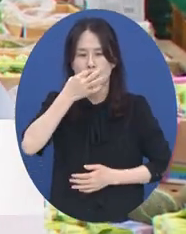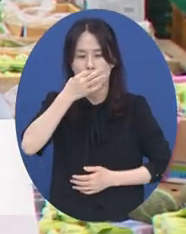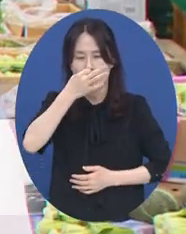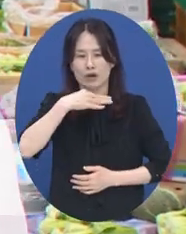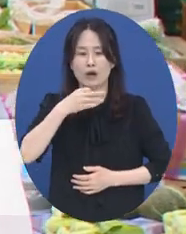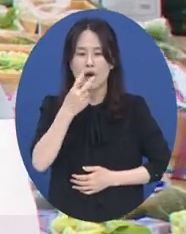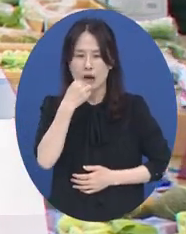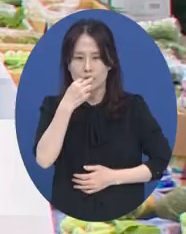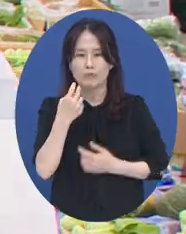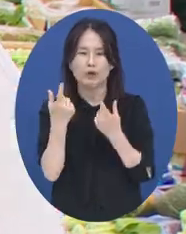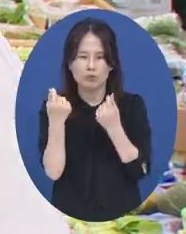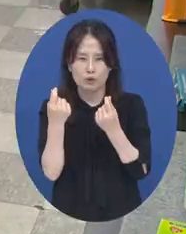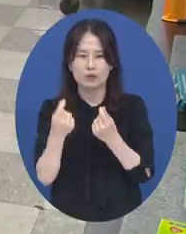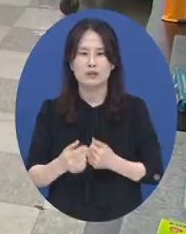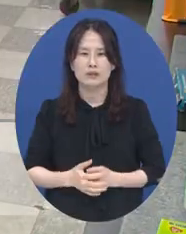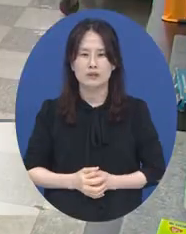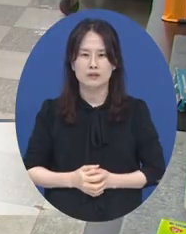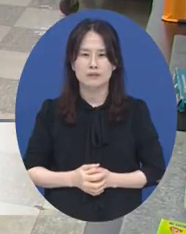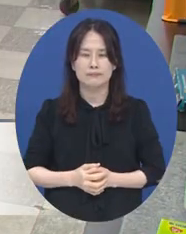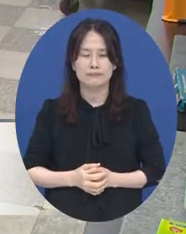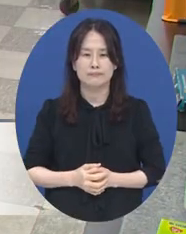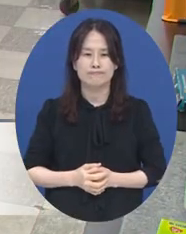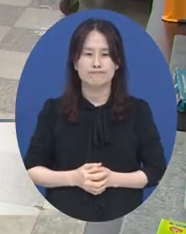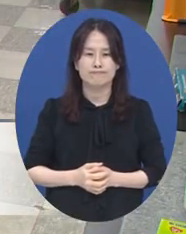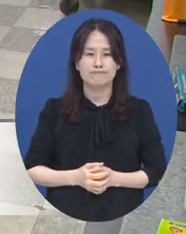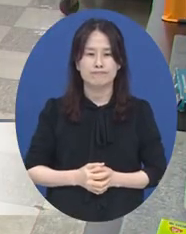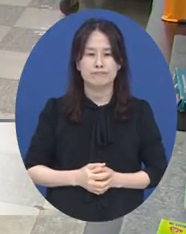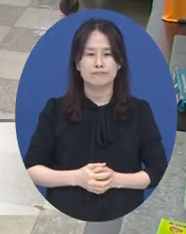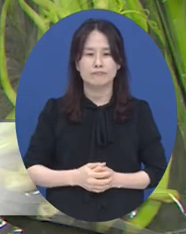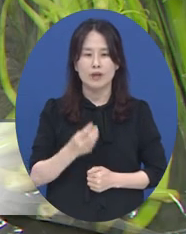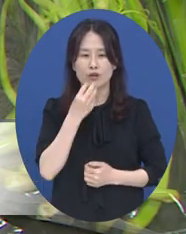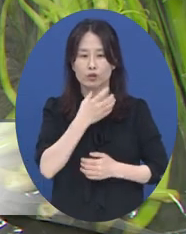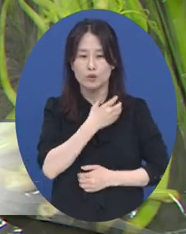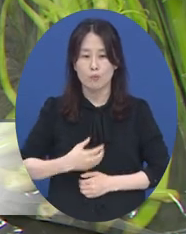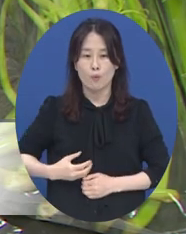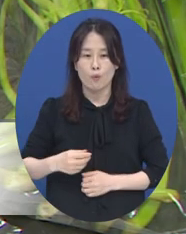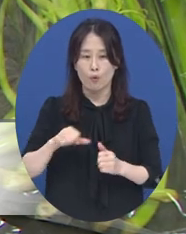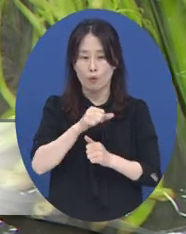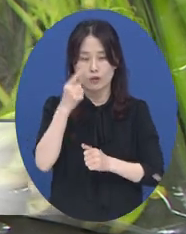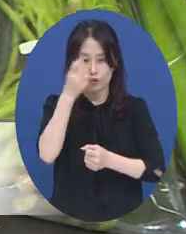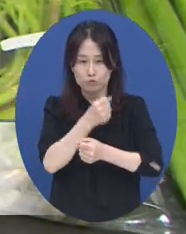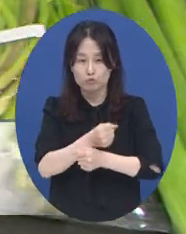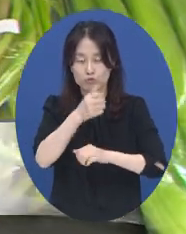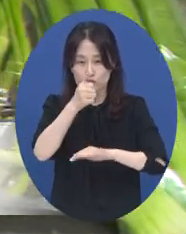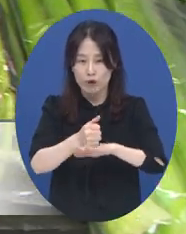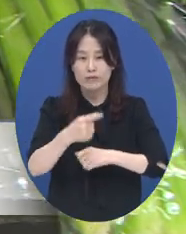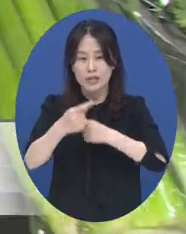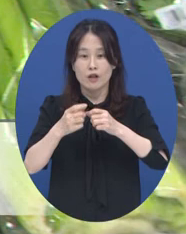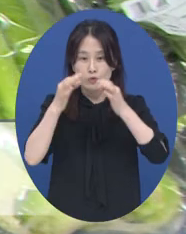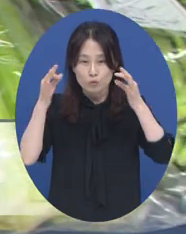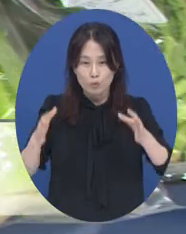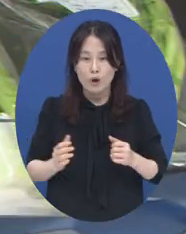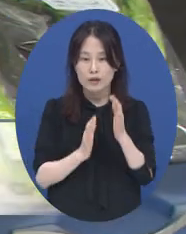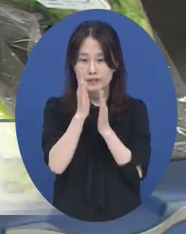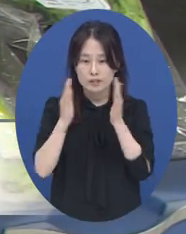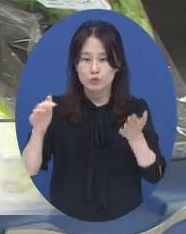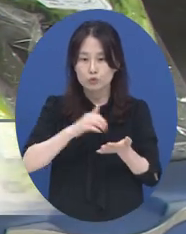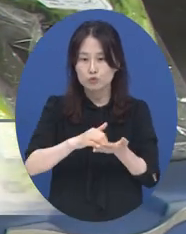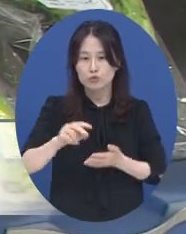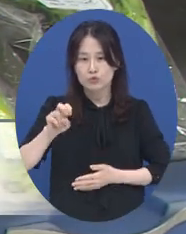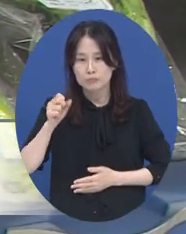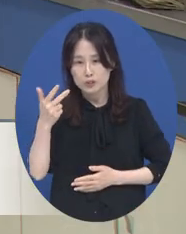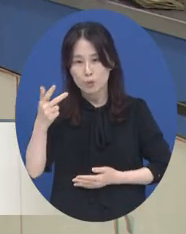감기라면서요. 코로나가 일종의. 경기도 보건환경연구원이 지난해 1년 동안 유통 중인 채소